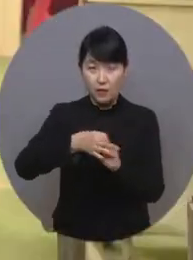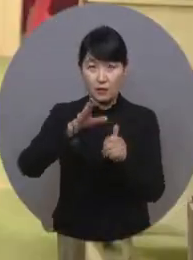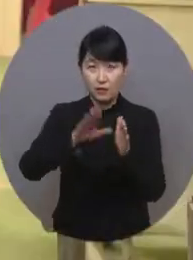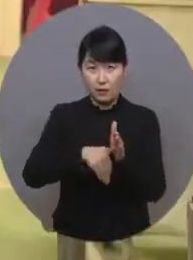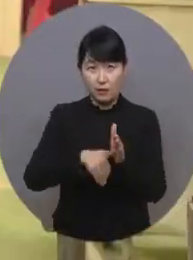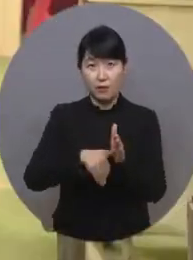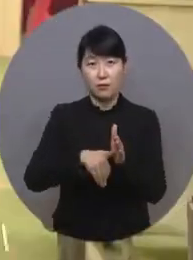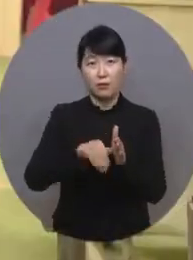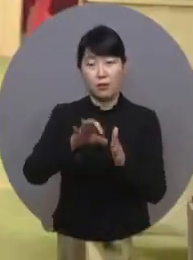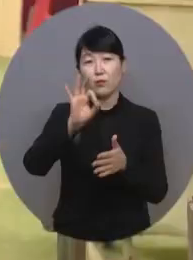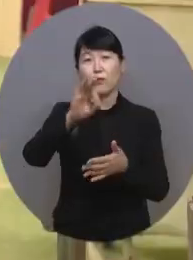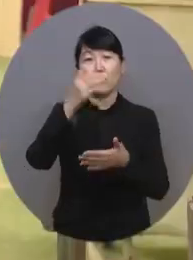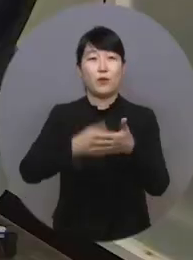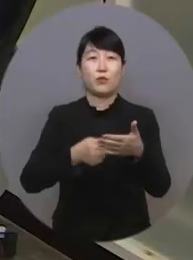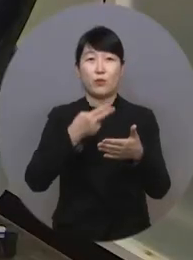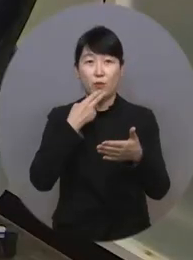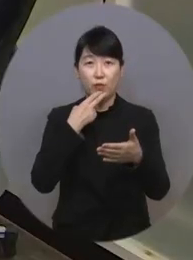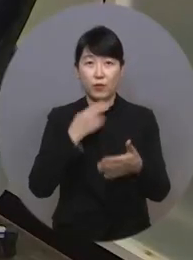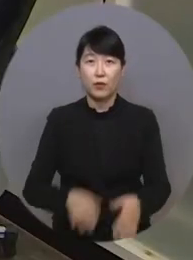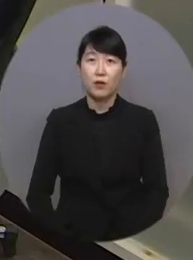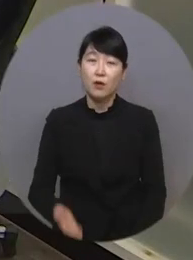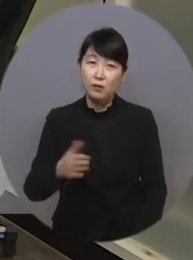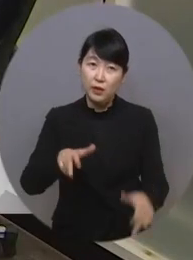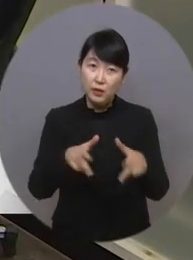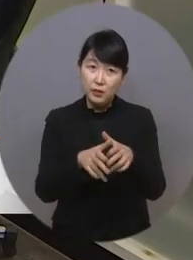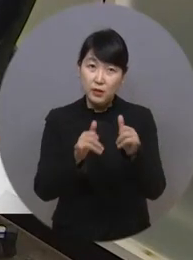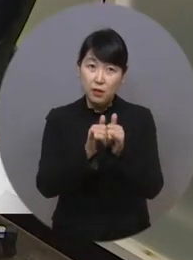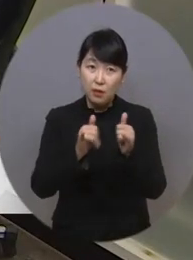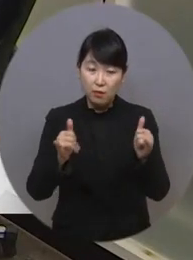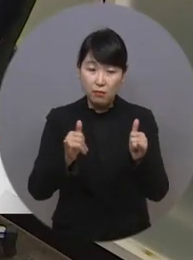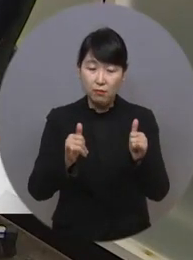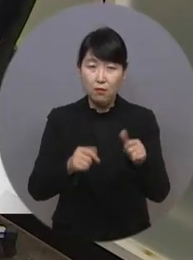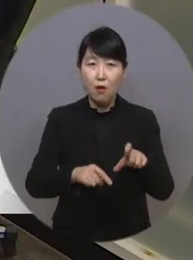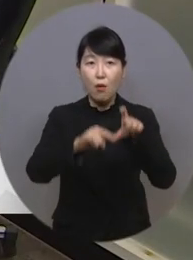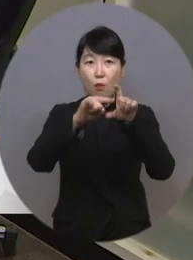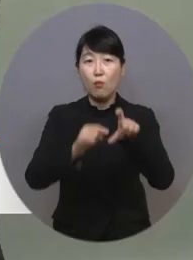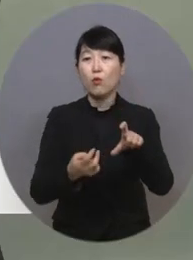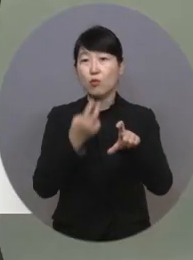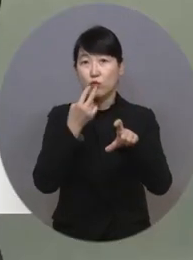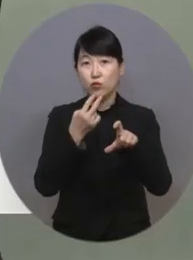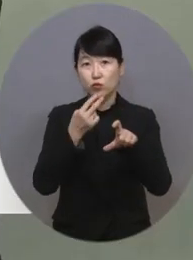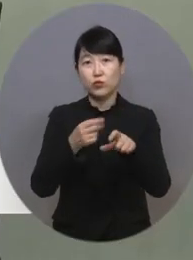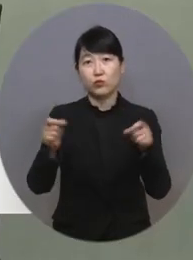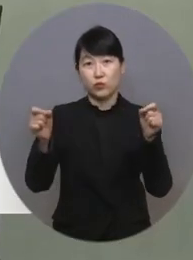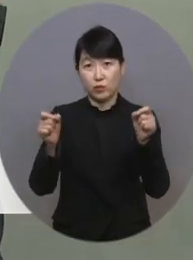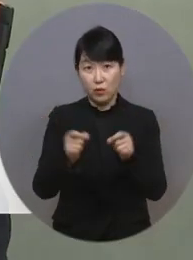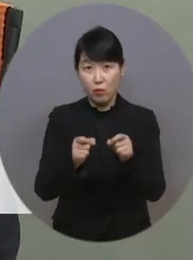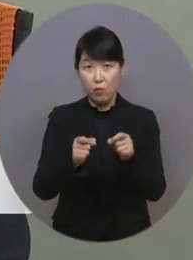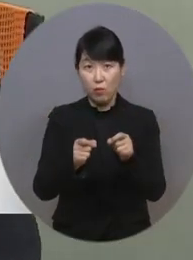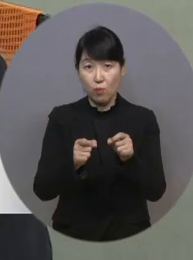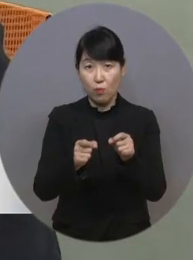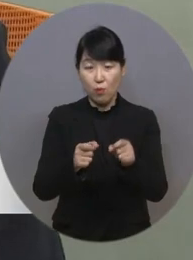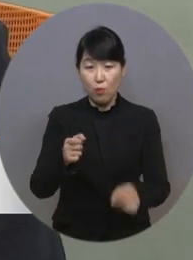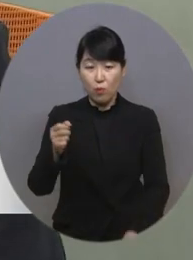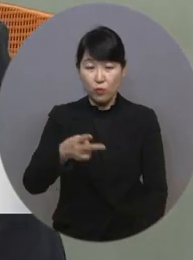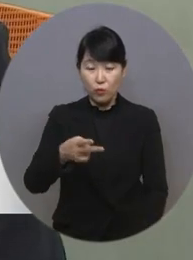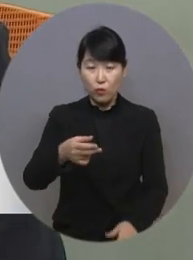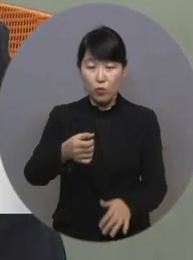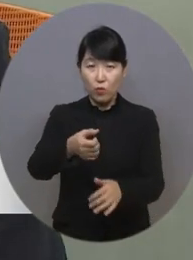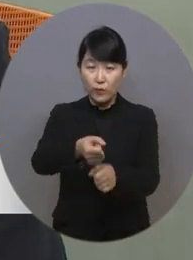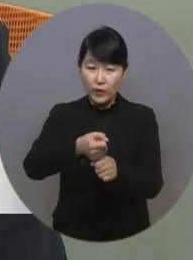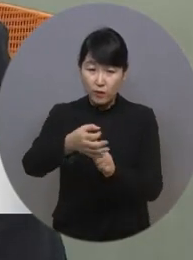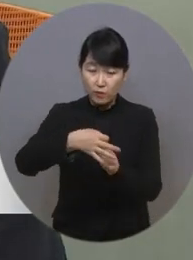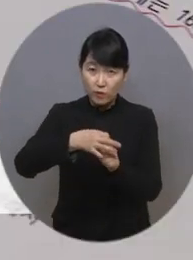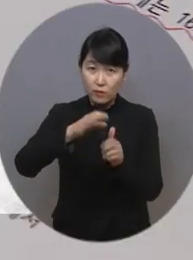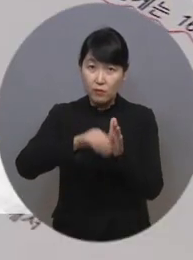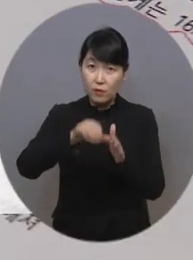않고 있습니다. 그러나 장애인의 경우 평균 수명도 전체 국민의 기대 수명보다 짧은 상황에서 연금을 조기